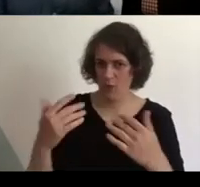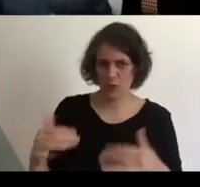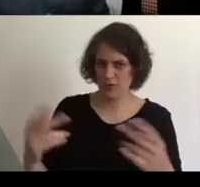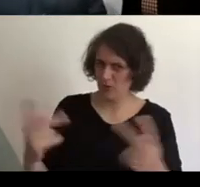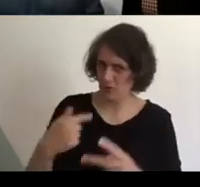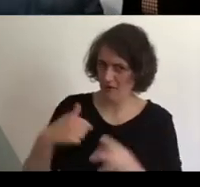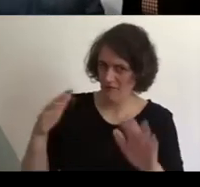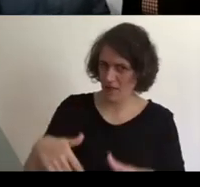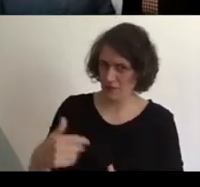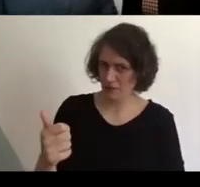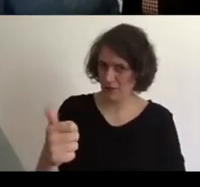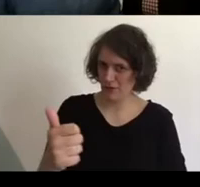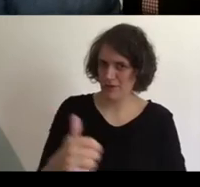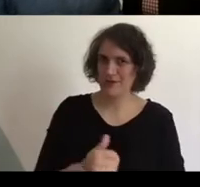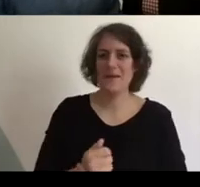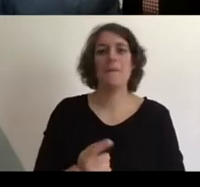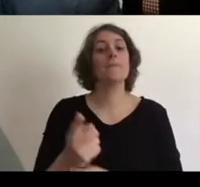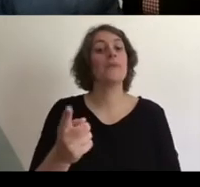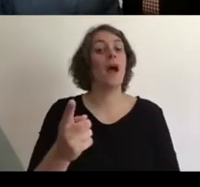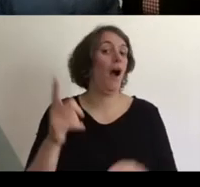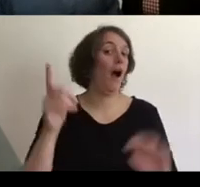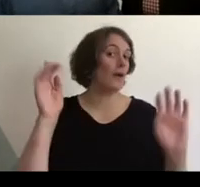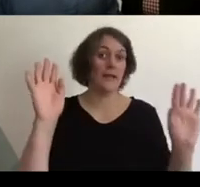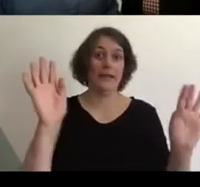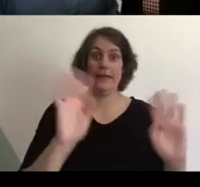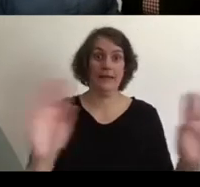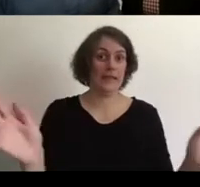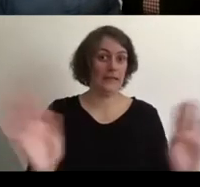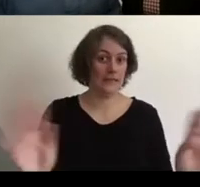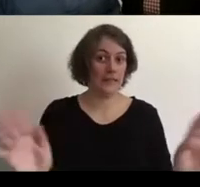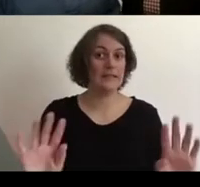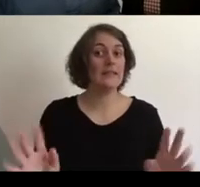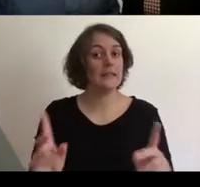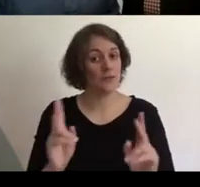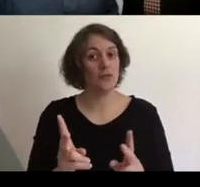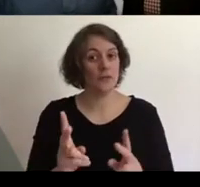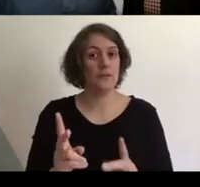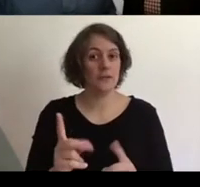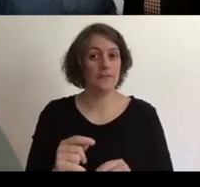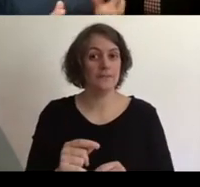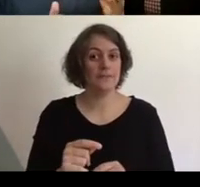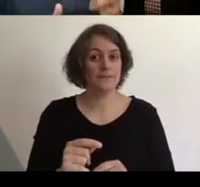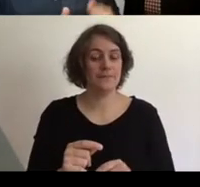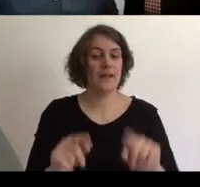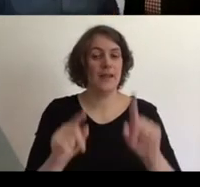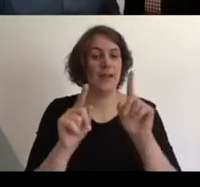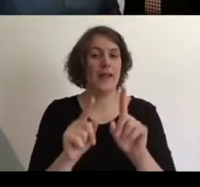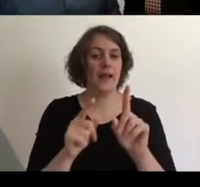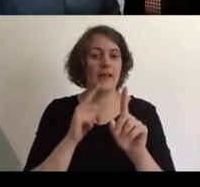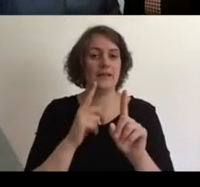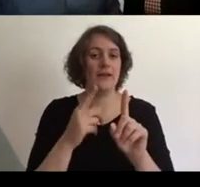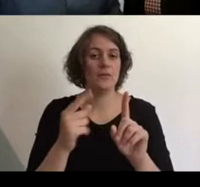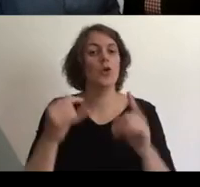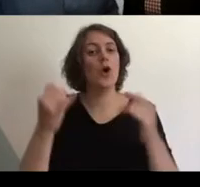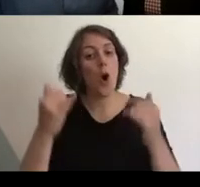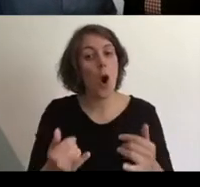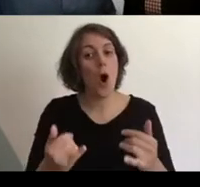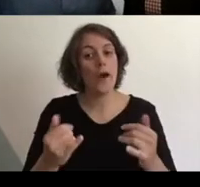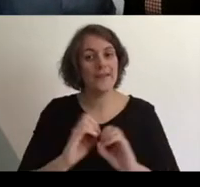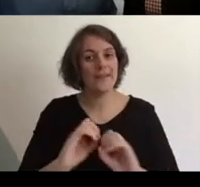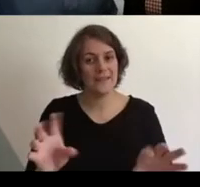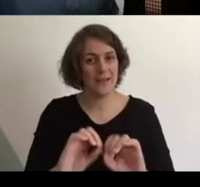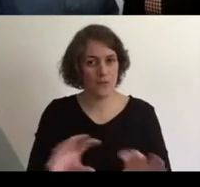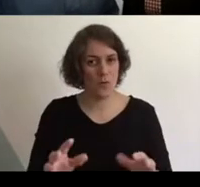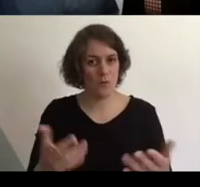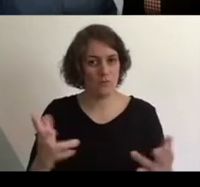falsch? Weit gefehlt. Also das genauso hatte ich mir das im Zuge dieser Sendung, die wir heute aufnehmen, habe ich darüber nachgedacht, dass